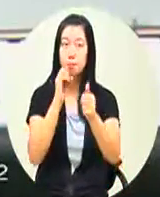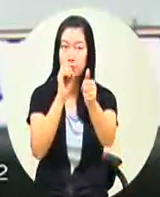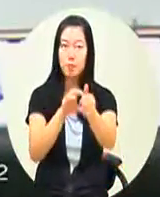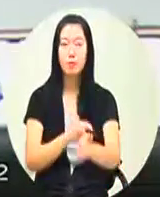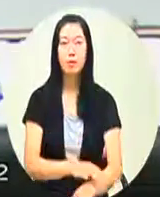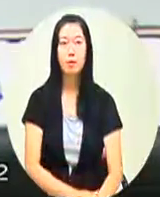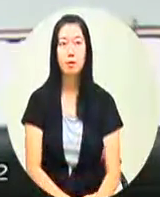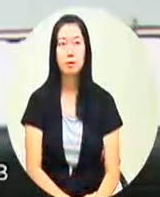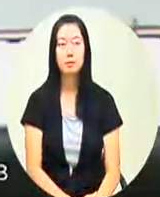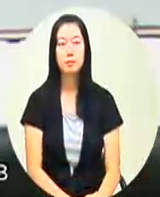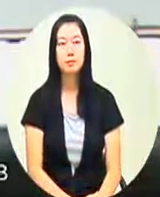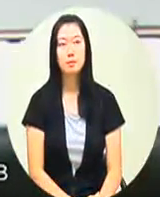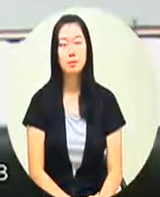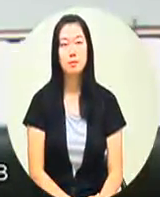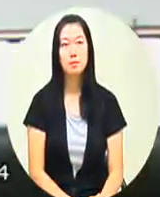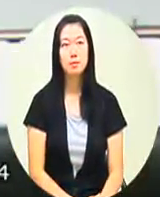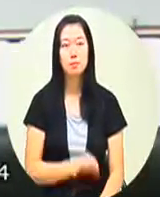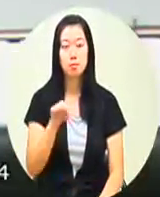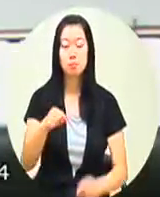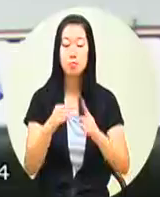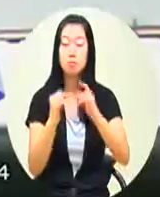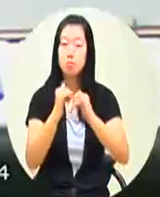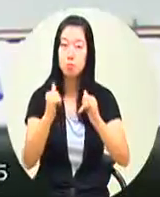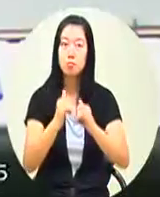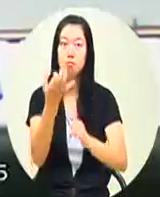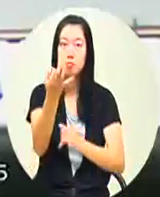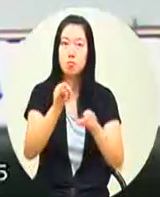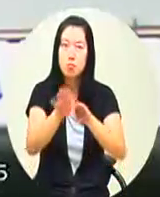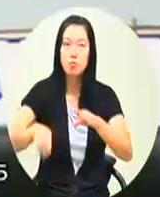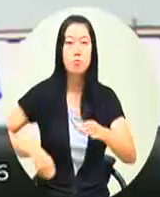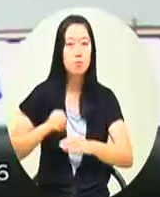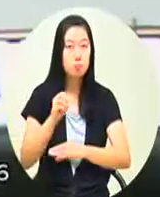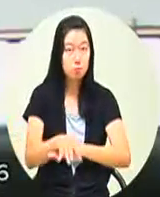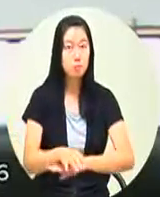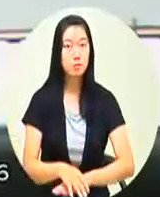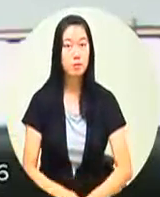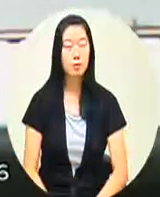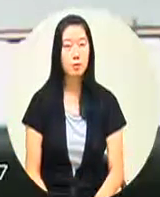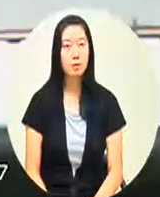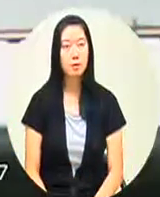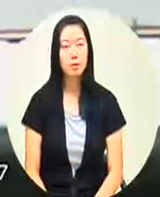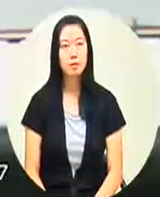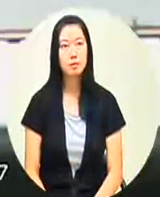坐，因为这个是人民的纳税钱。